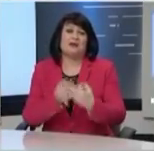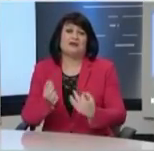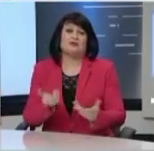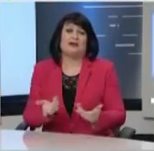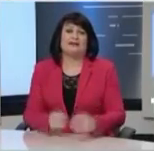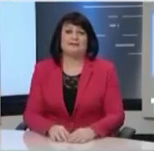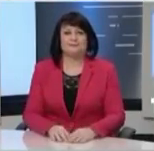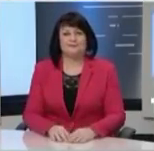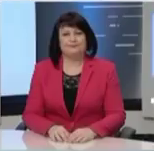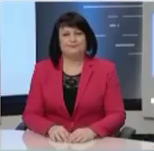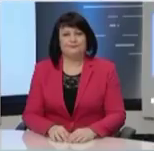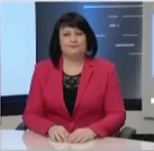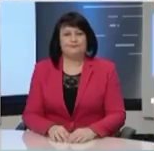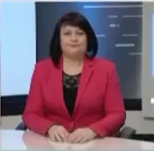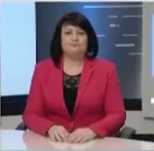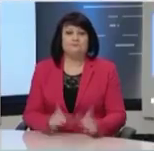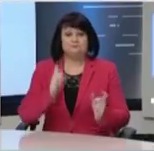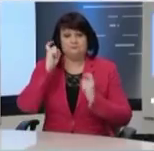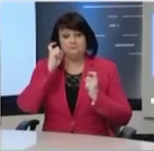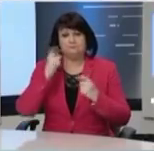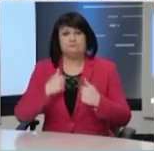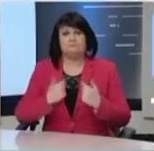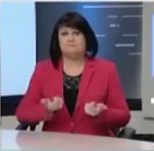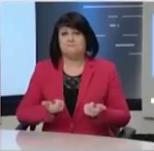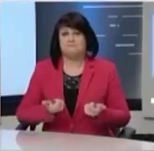Παρακαλώ, αναρωτιέμαι όμως, κυρίες και κύριοι συνάδελφοι,